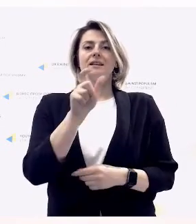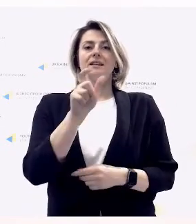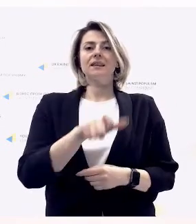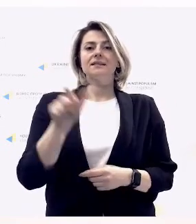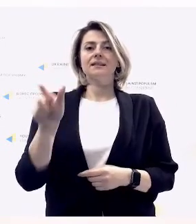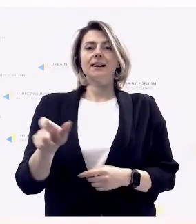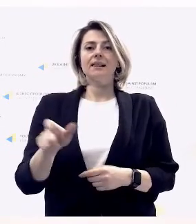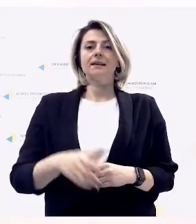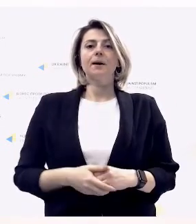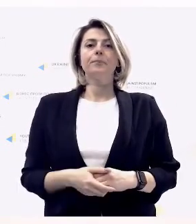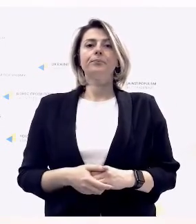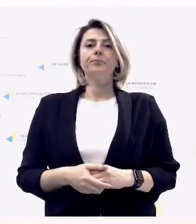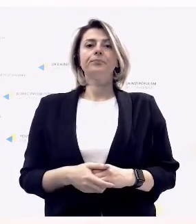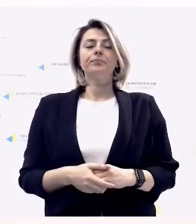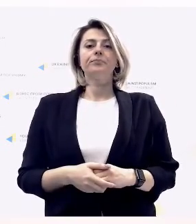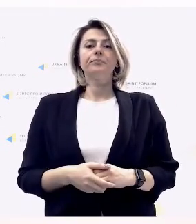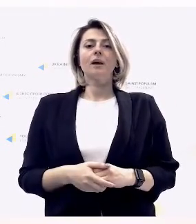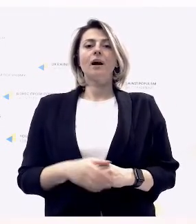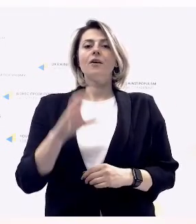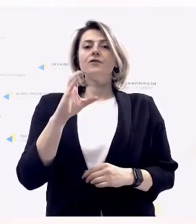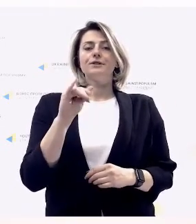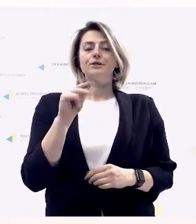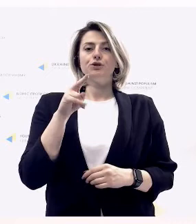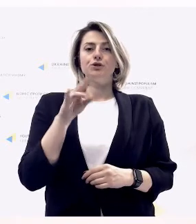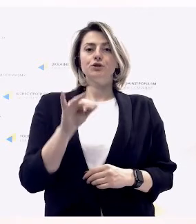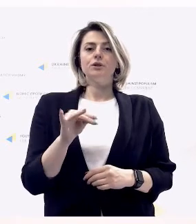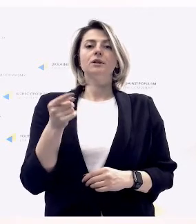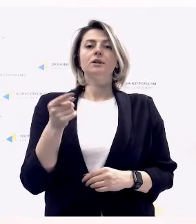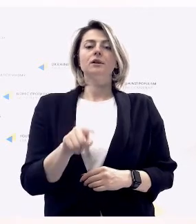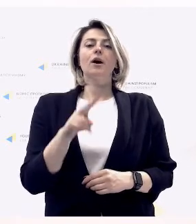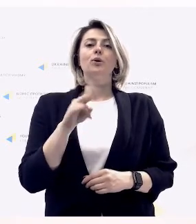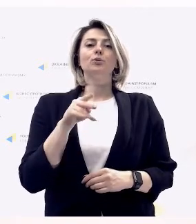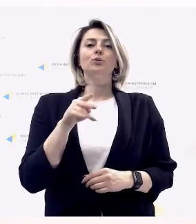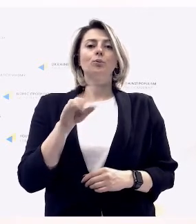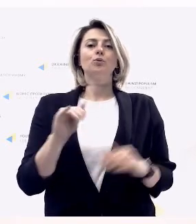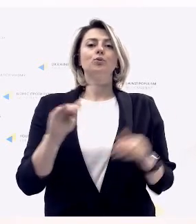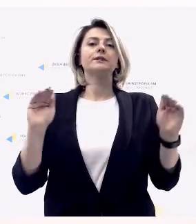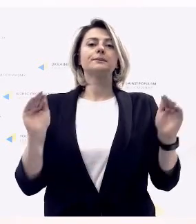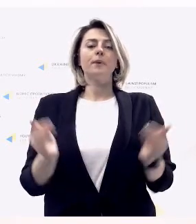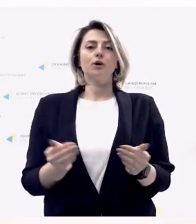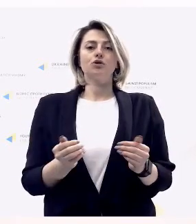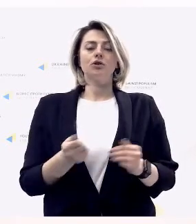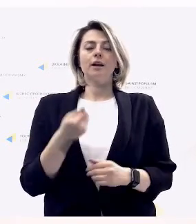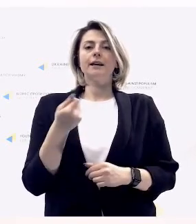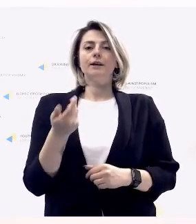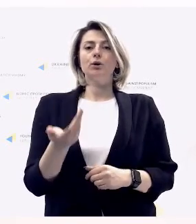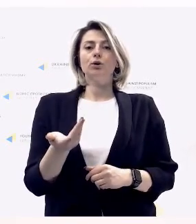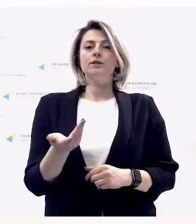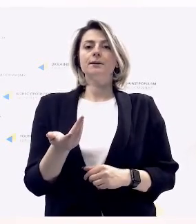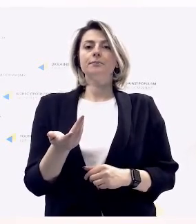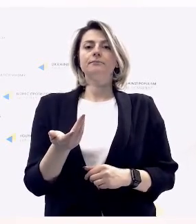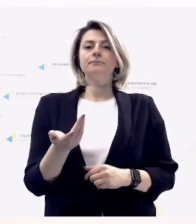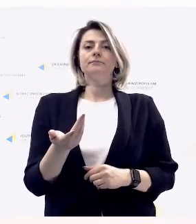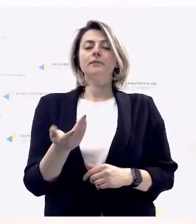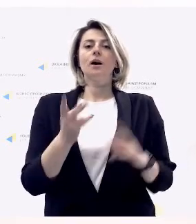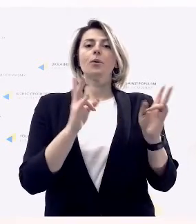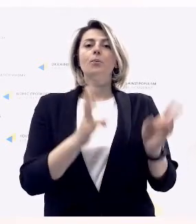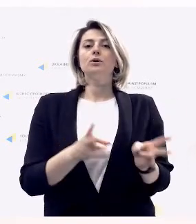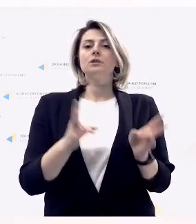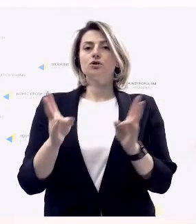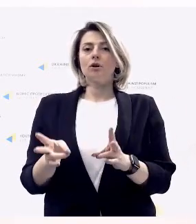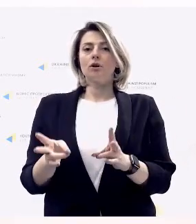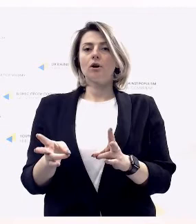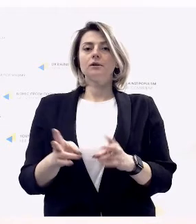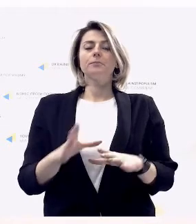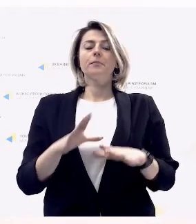населення, було в січні та лютому зменшення кількості постраждалих, а і